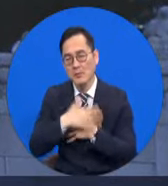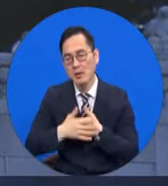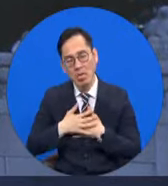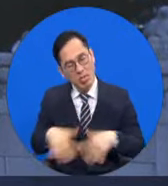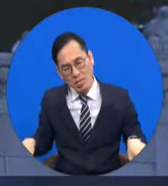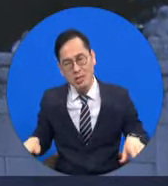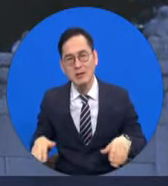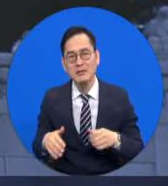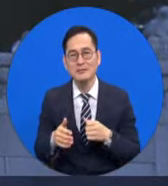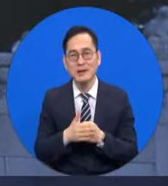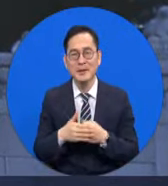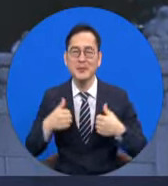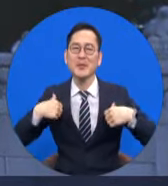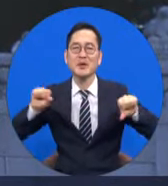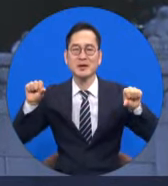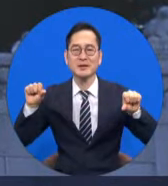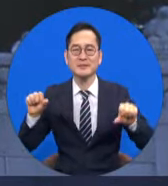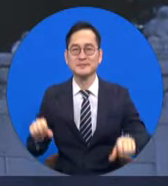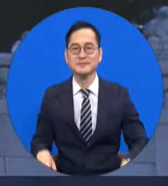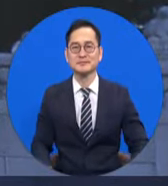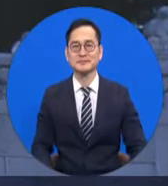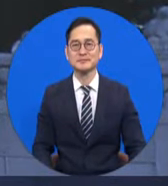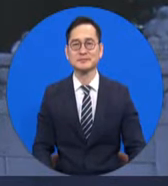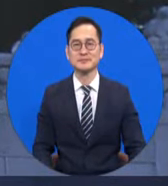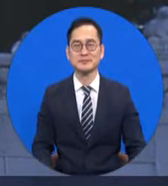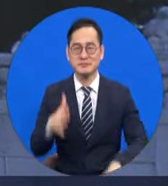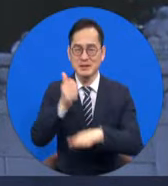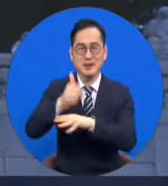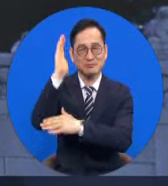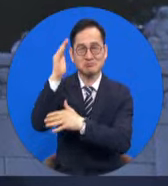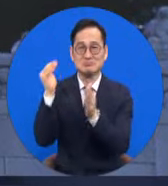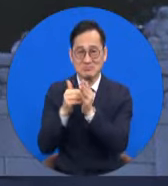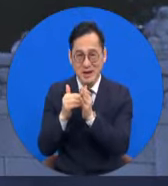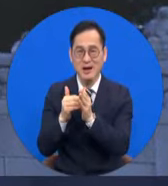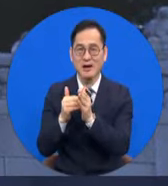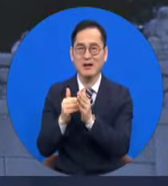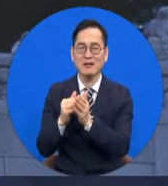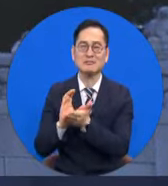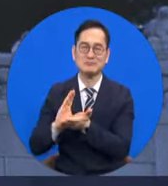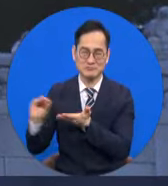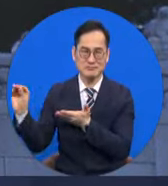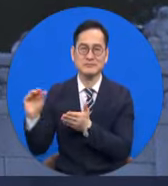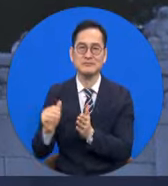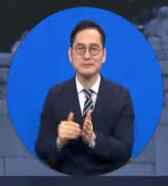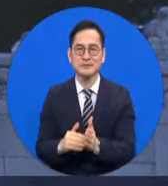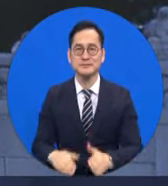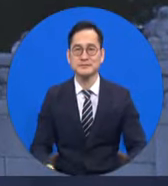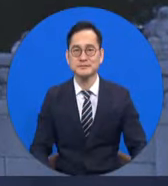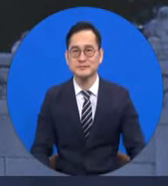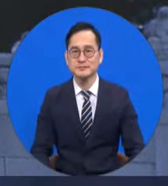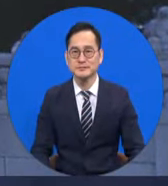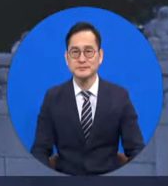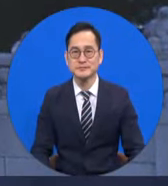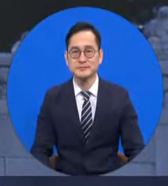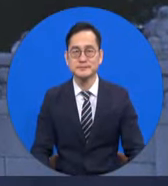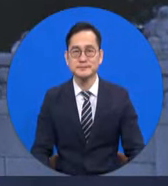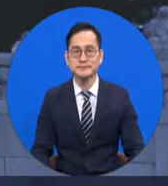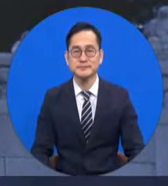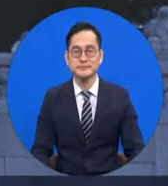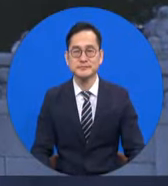못하고 피날의 유세까지만 하고 회복의 시간을 갖는다라는 보도도 나와 있습니다. 함께